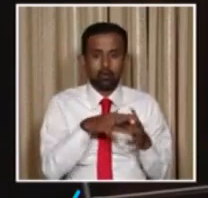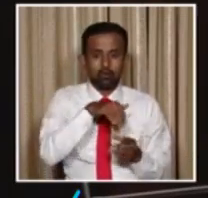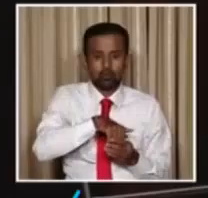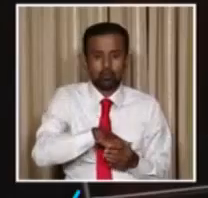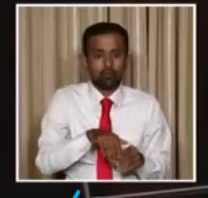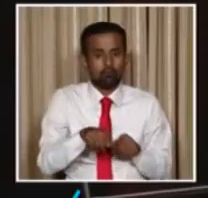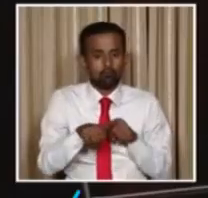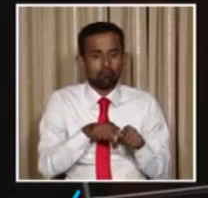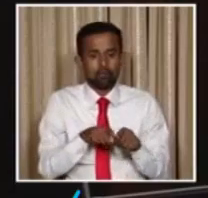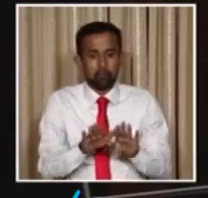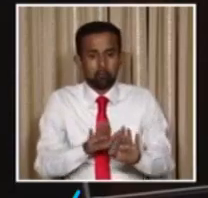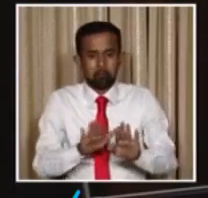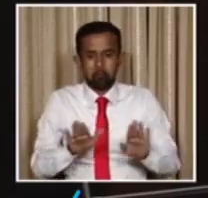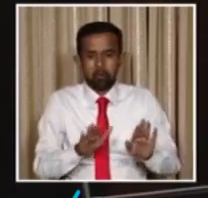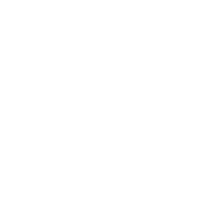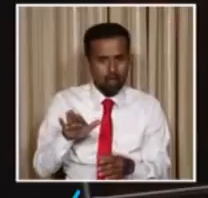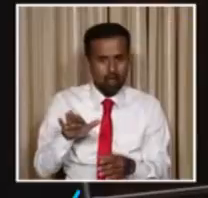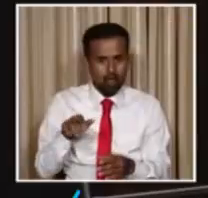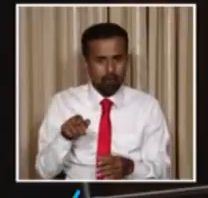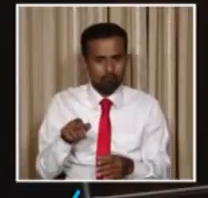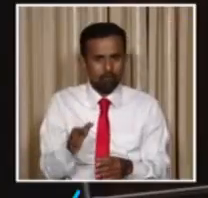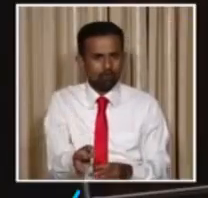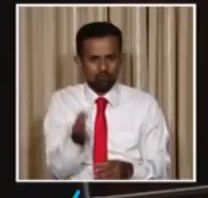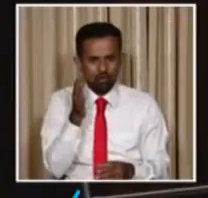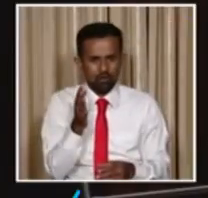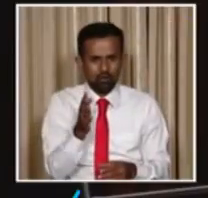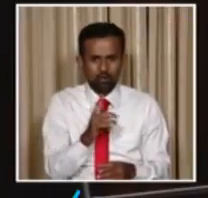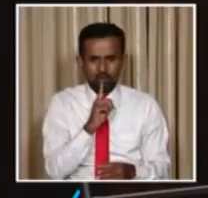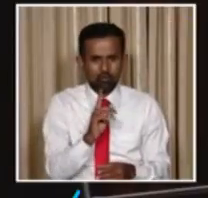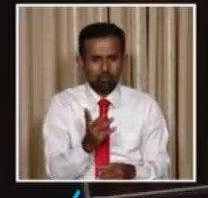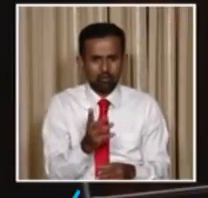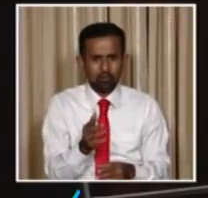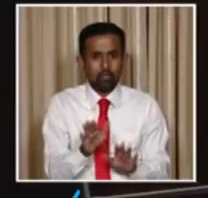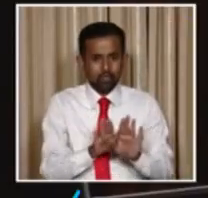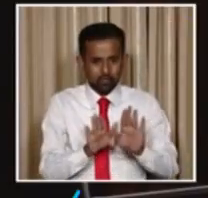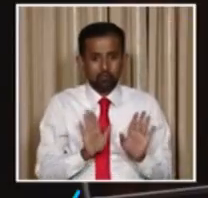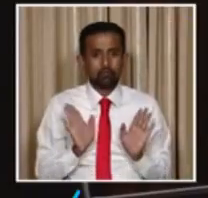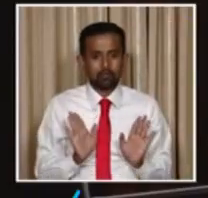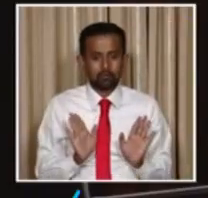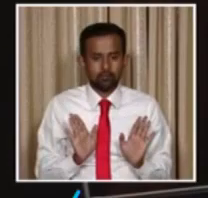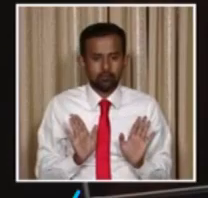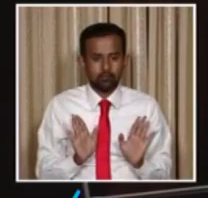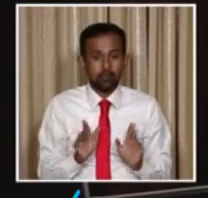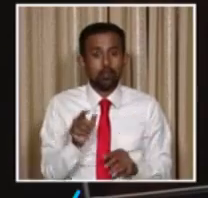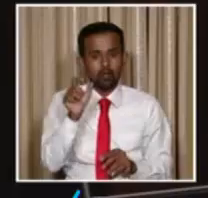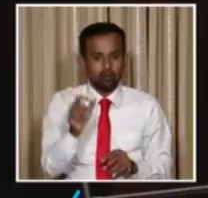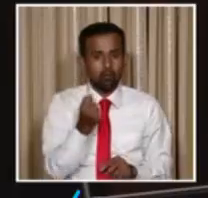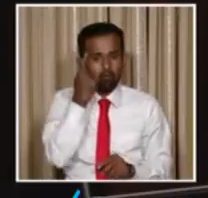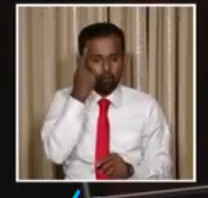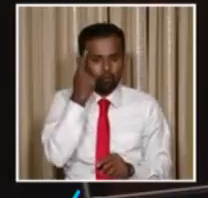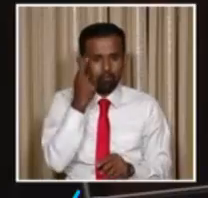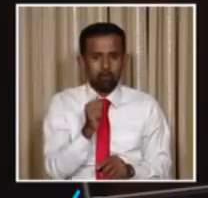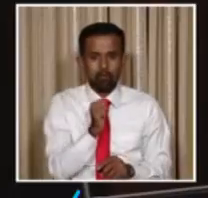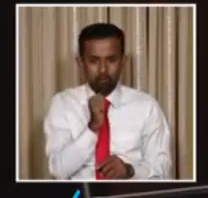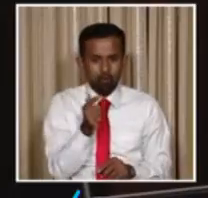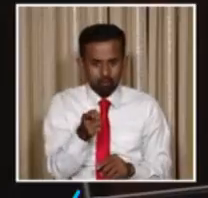විතරක්ම පාලනය ගන්න පුළුවන්කම ලැබෙන්නේ නැහැ. මේක වාරණයක් ගැන කාරණාවක්, මේක නියාමනයක් විය යුතුයි කියන කාරණාව තමයි එතුමාගේ යෝජනාවේ හරය